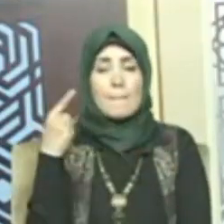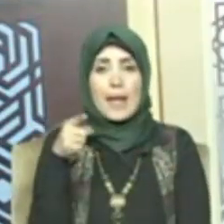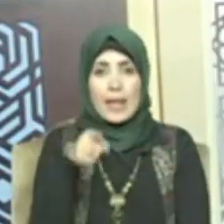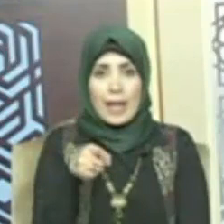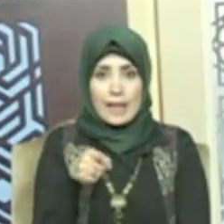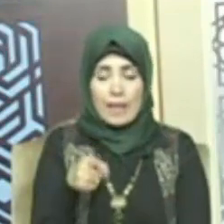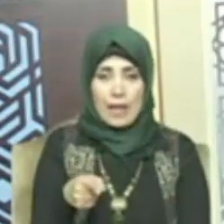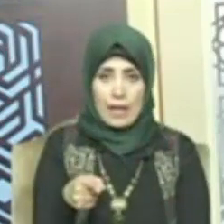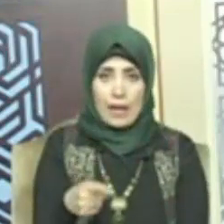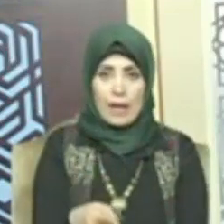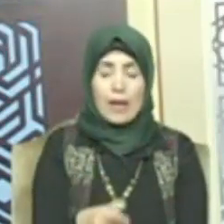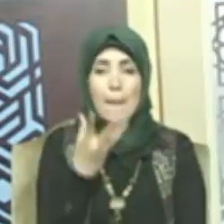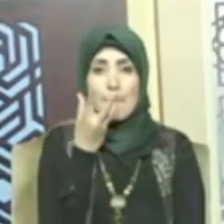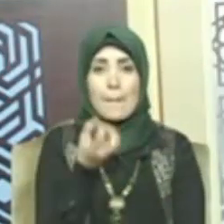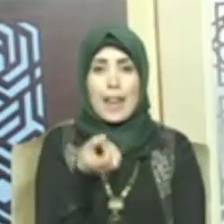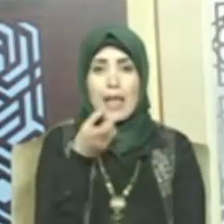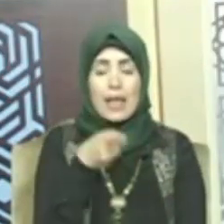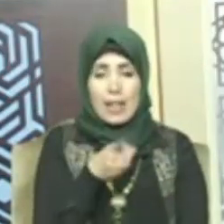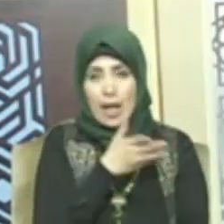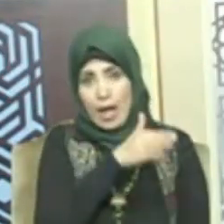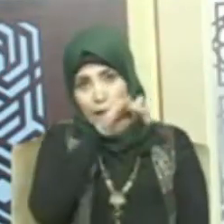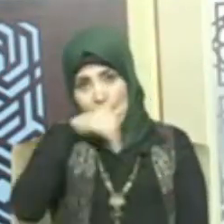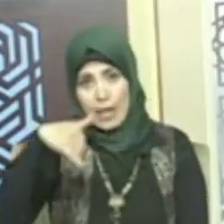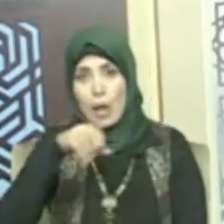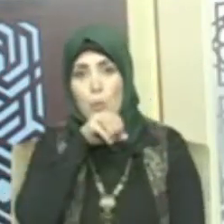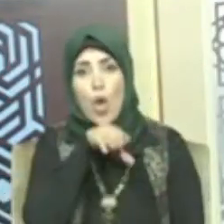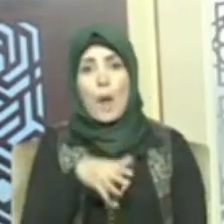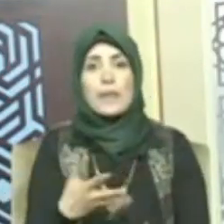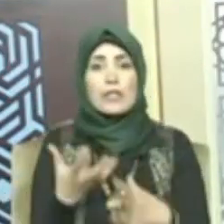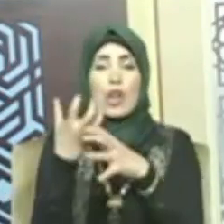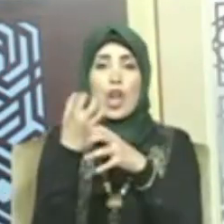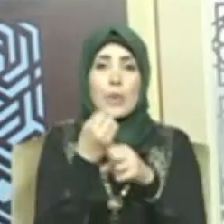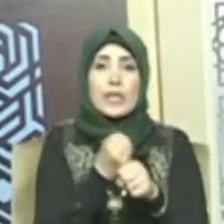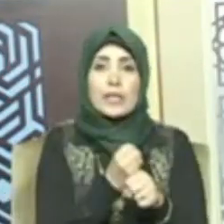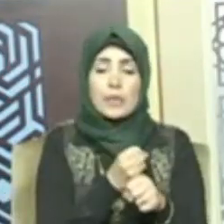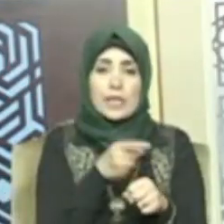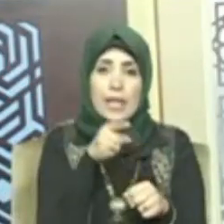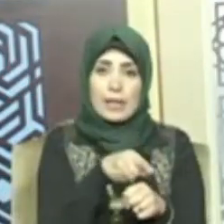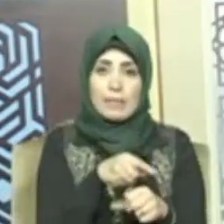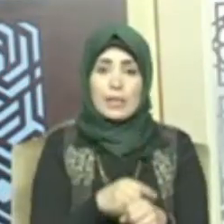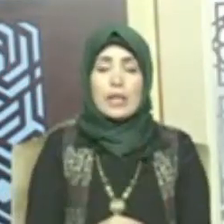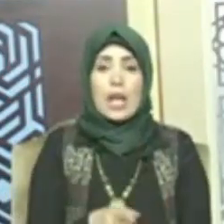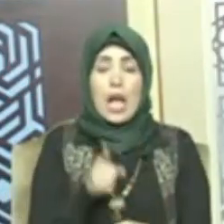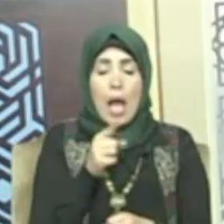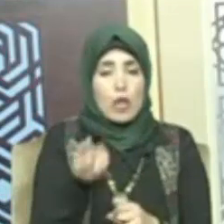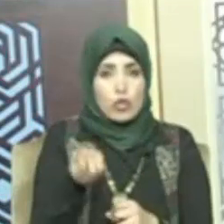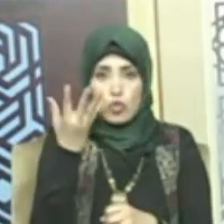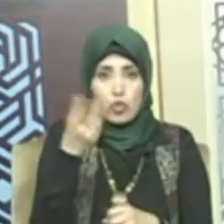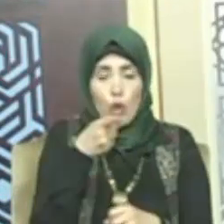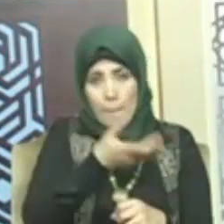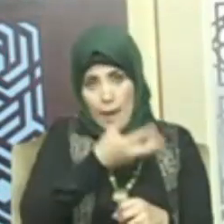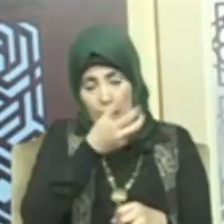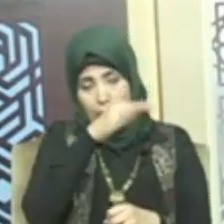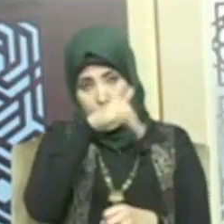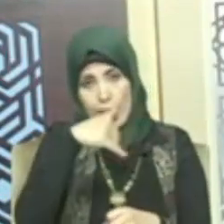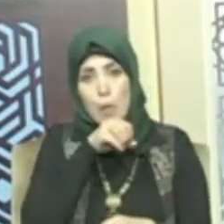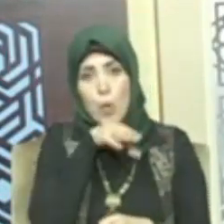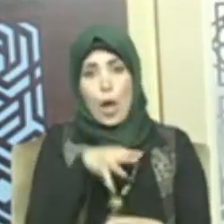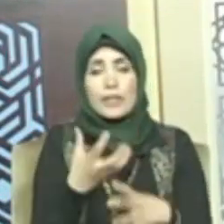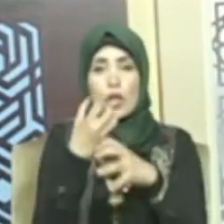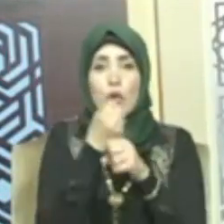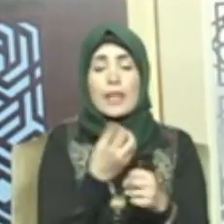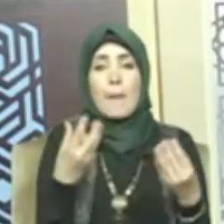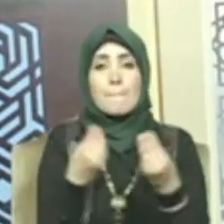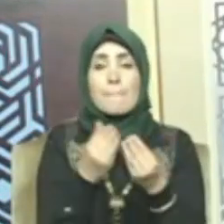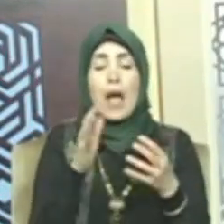الغداة قدم علينا رسول الله صلى الله عليه وسلم ومعه سيدنا أبو